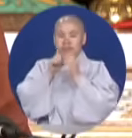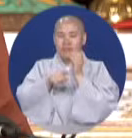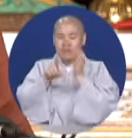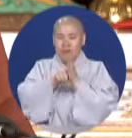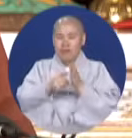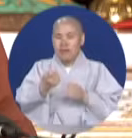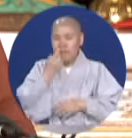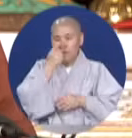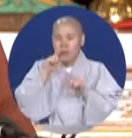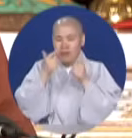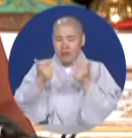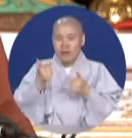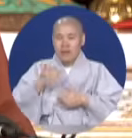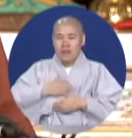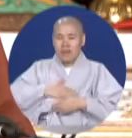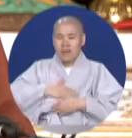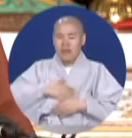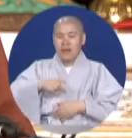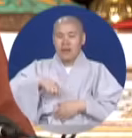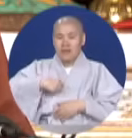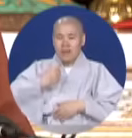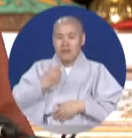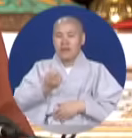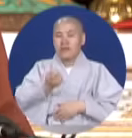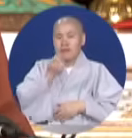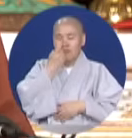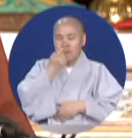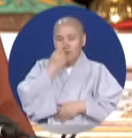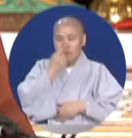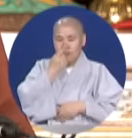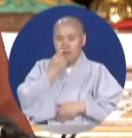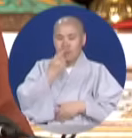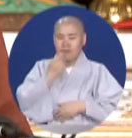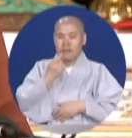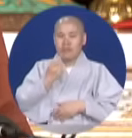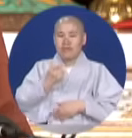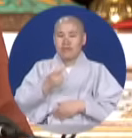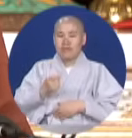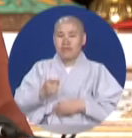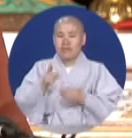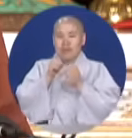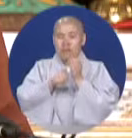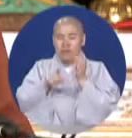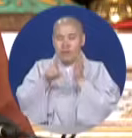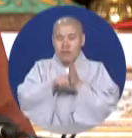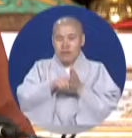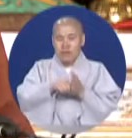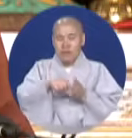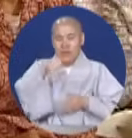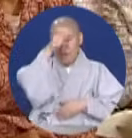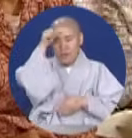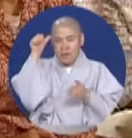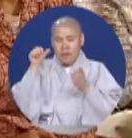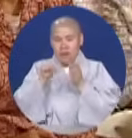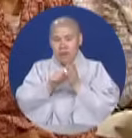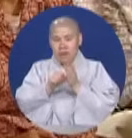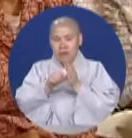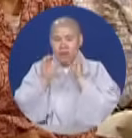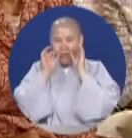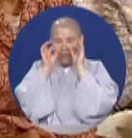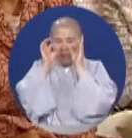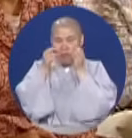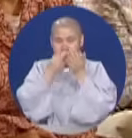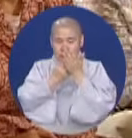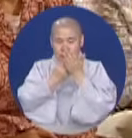불교를 배우는 게 아니라 나를 배우는 겁니다. 불교는 인생을 비춰주는 거울입니다. 불교를